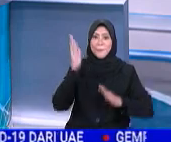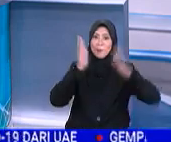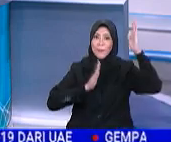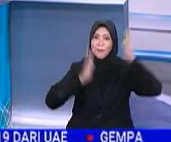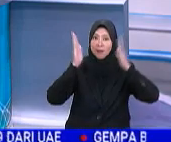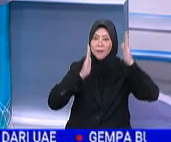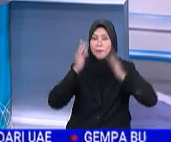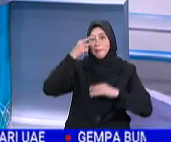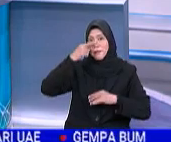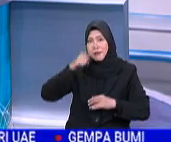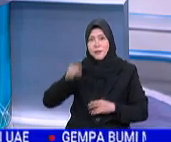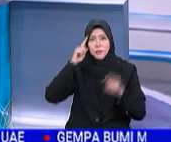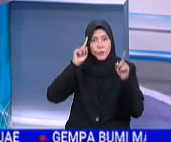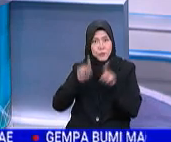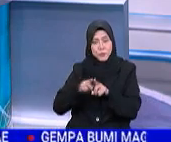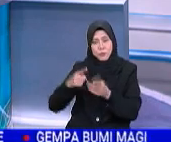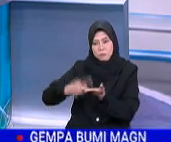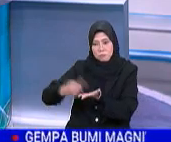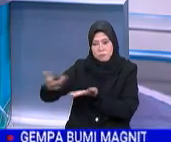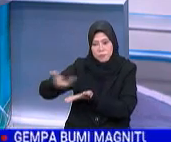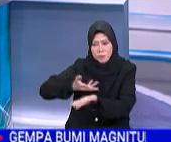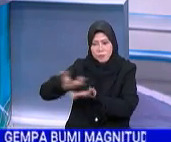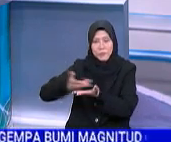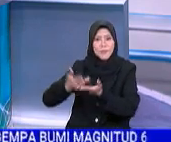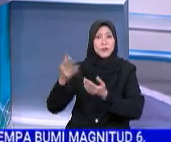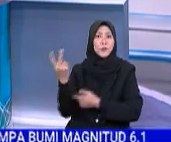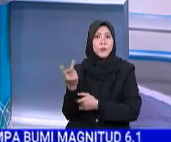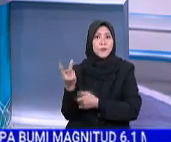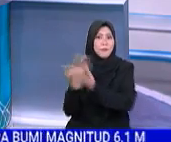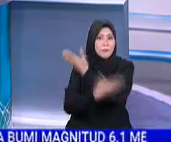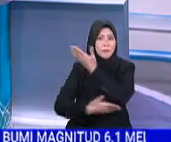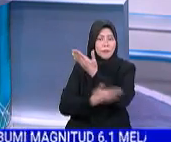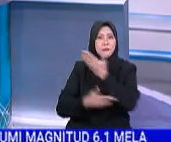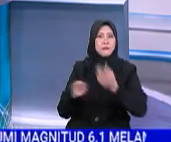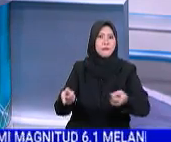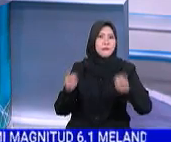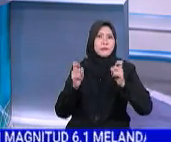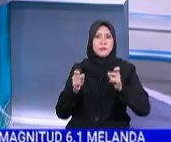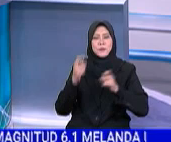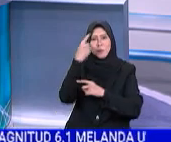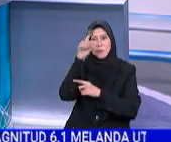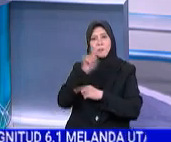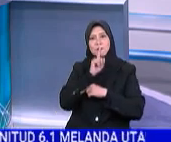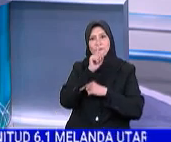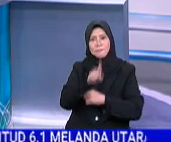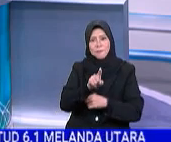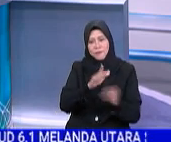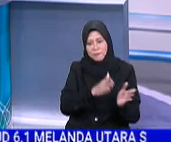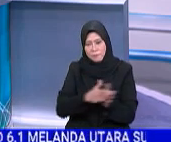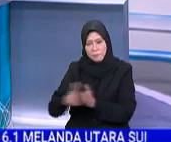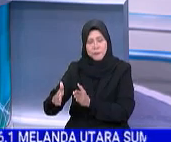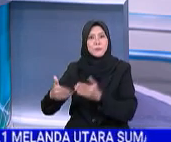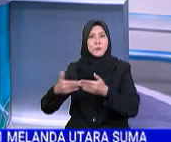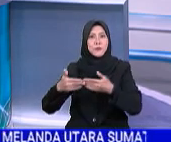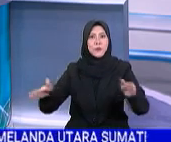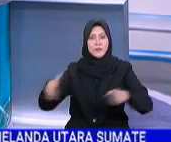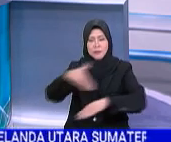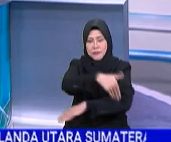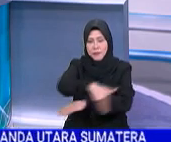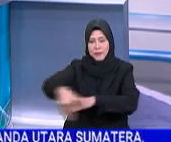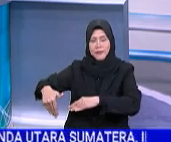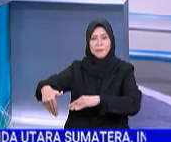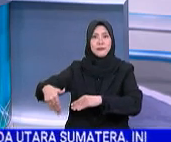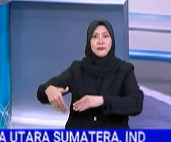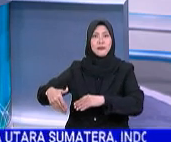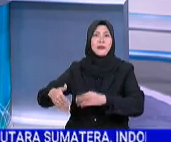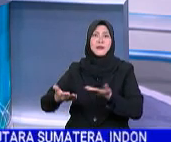Malaysia dan Thailand setuju perbincangan agensi kedua-dua negara disegerakan demi merealisasi rancangan pembukaan sempadan darat, laut